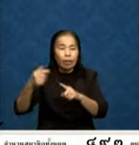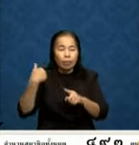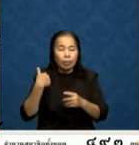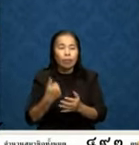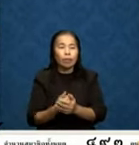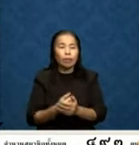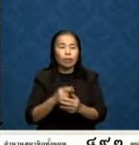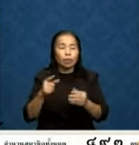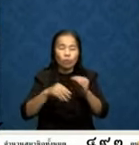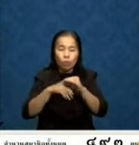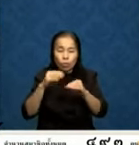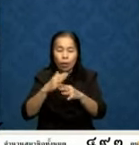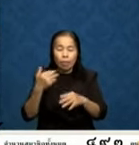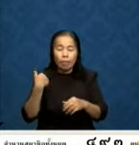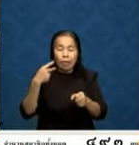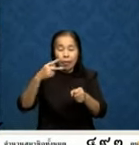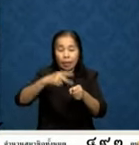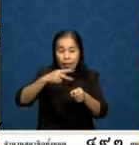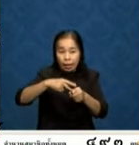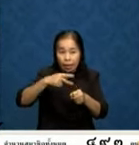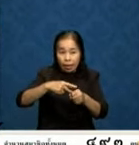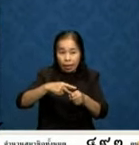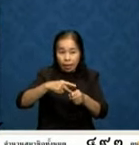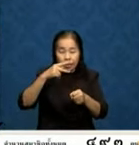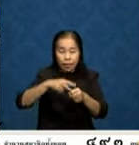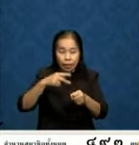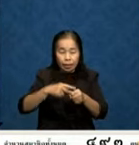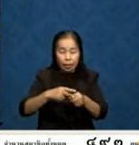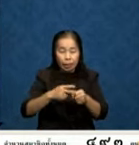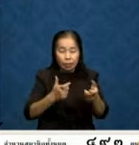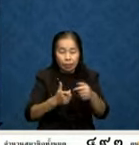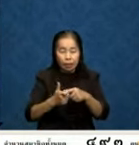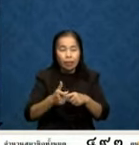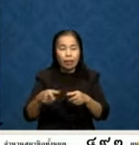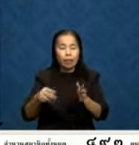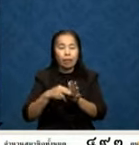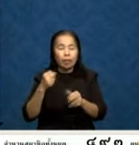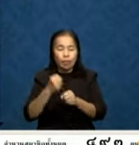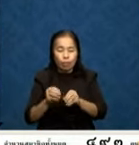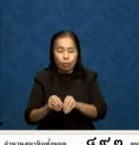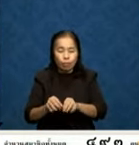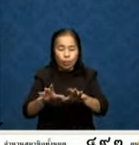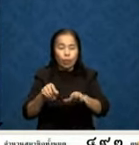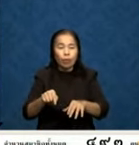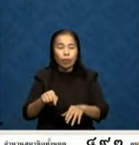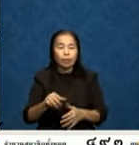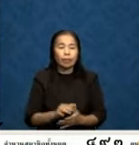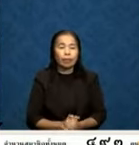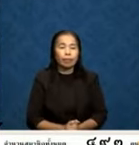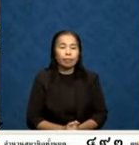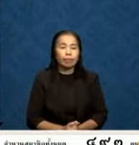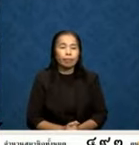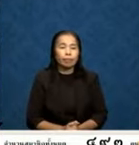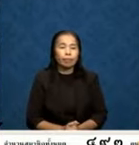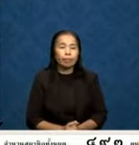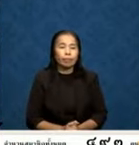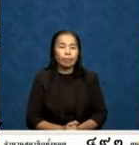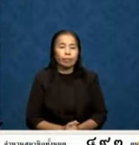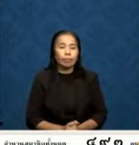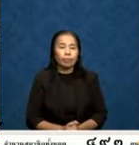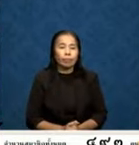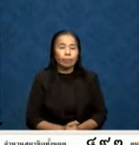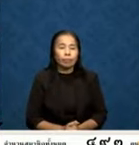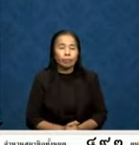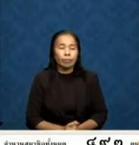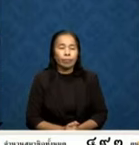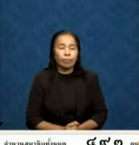การที่เราเอาแก๊สนะครับไปเบิร์นนะครับแล้วก็ทำให้เกิดไฮโดรเจนเกิดการแตกตัวนะครับในอีกส่วนหนึ่งนะครับ